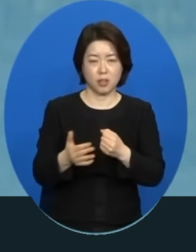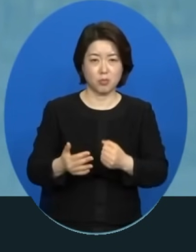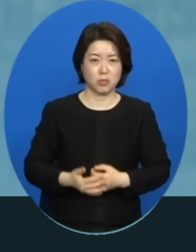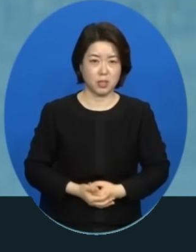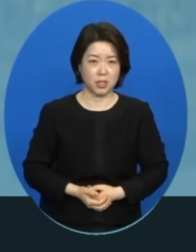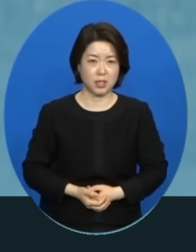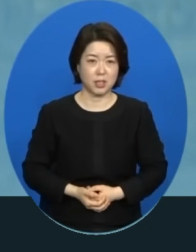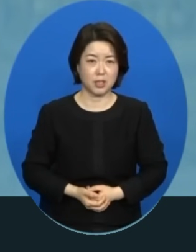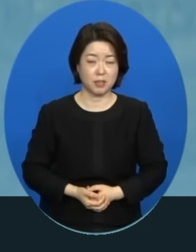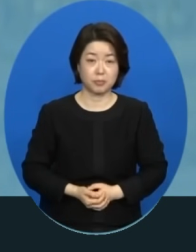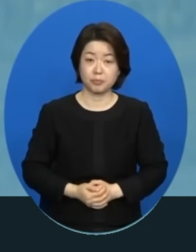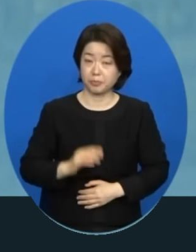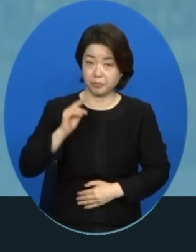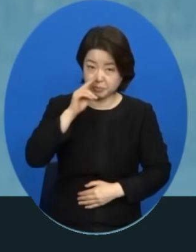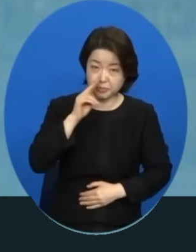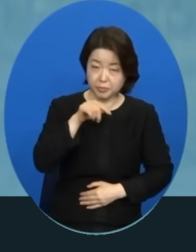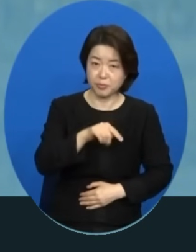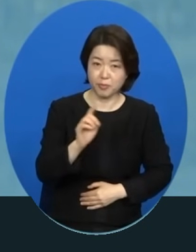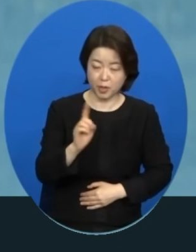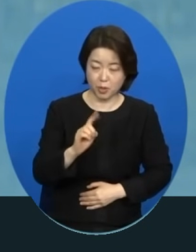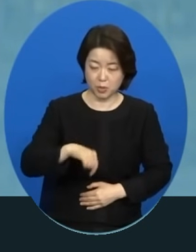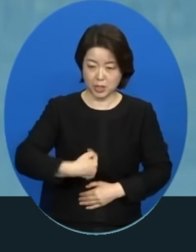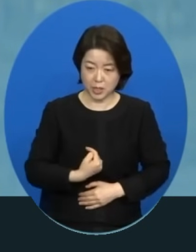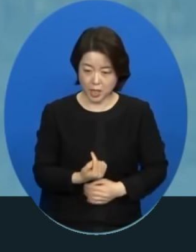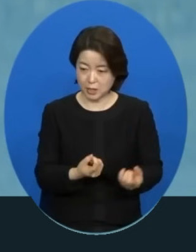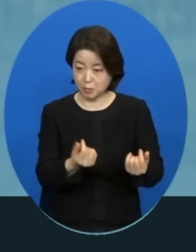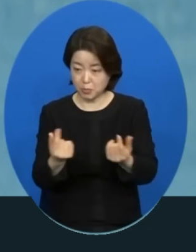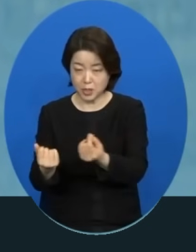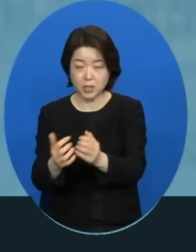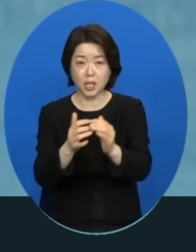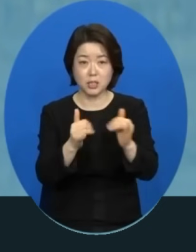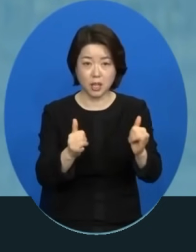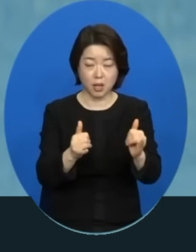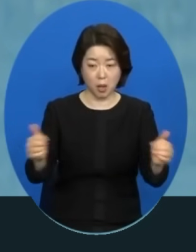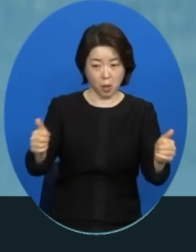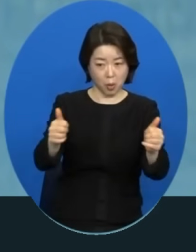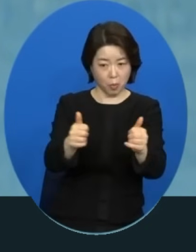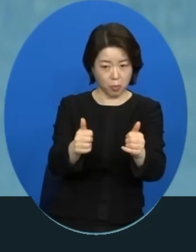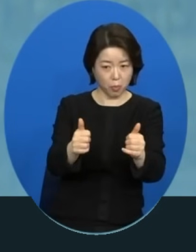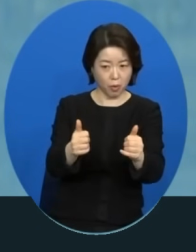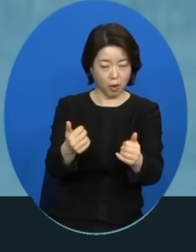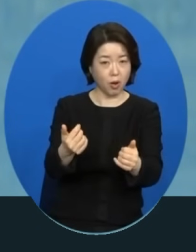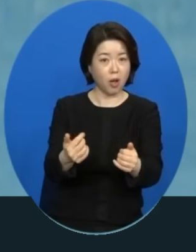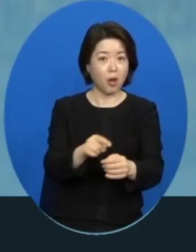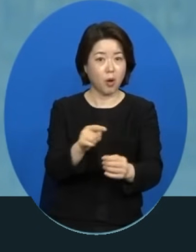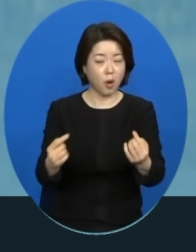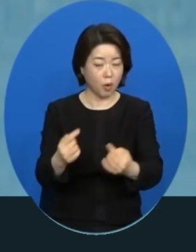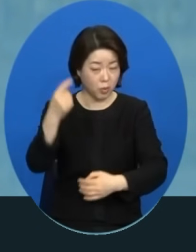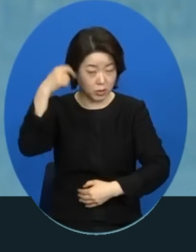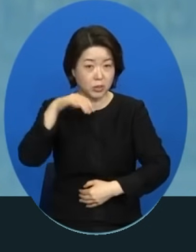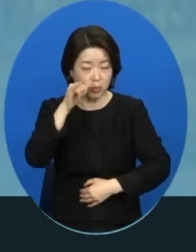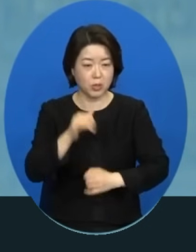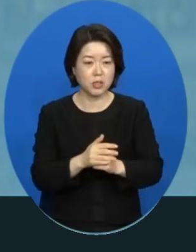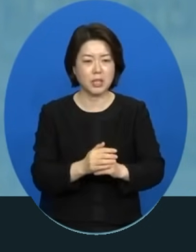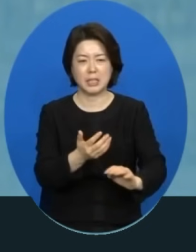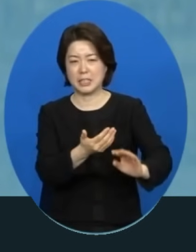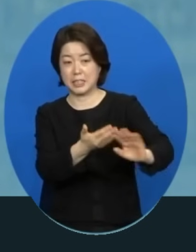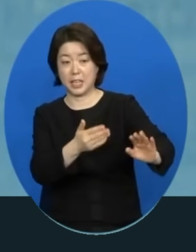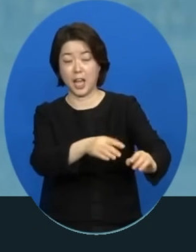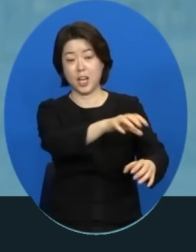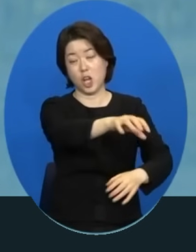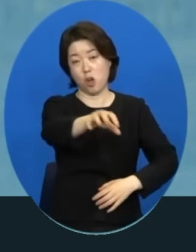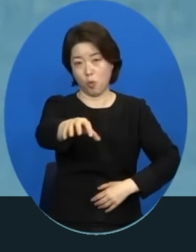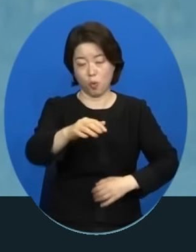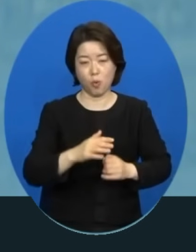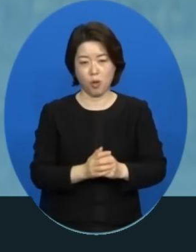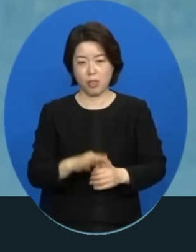시기는 자신과 비슷한 위치에 있는 사람에게서만 느낍니다. 나와 전혀 다른 직종이 있거나 나이대가 좀 다르다거나